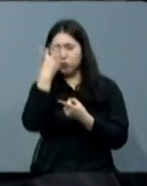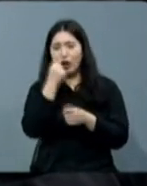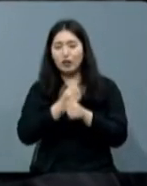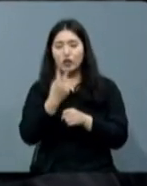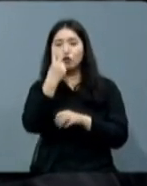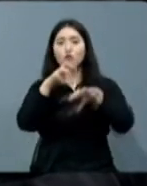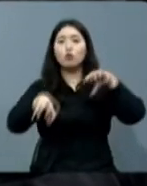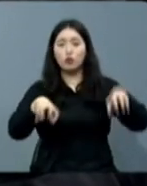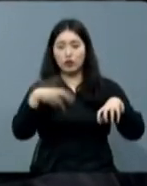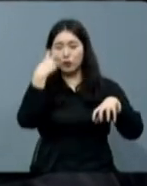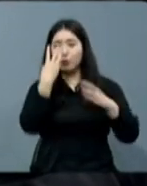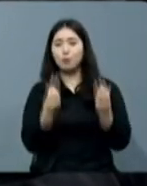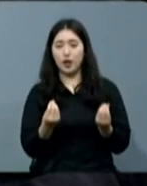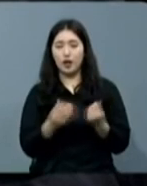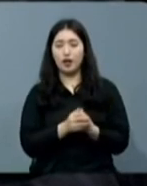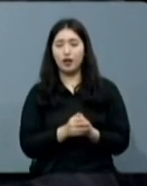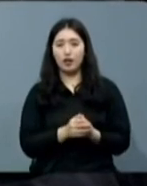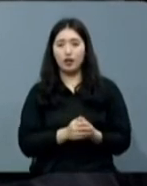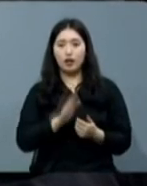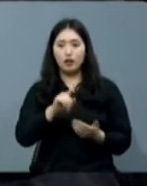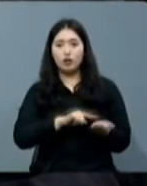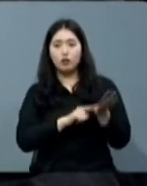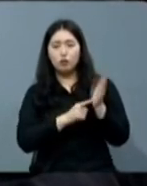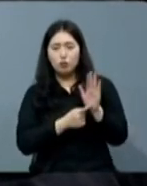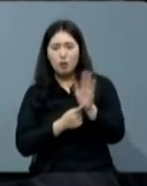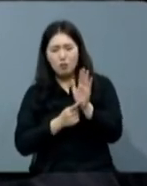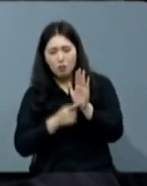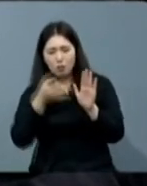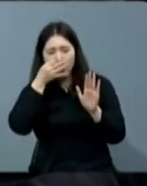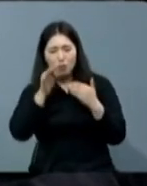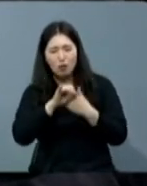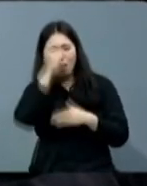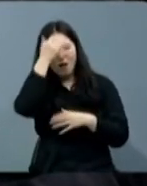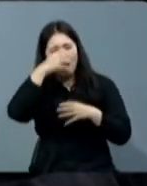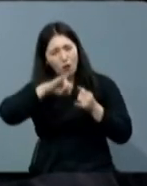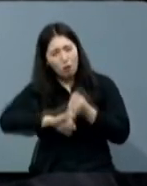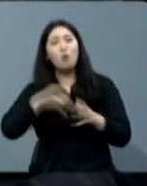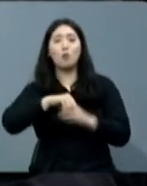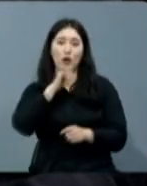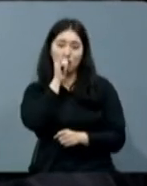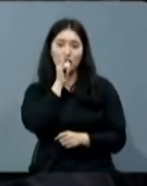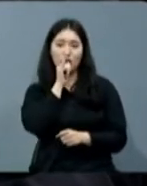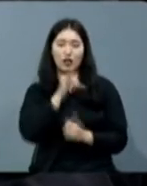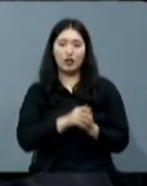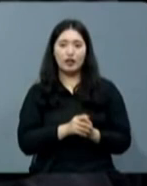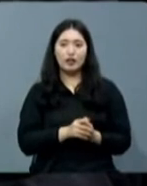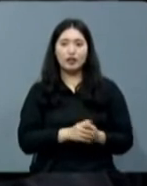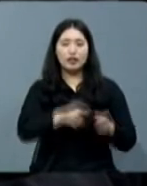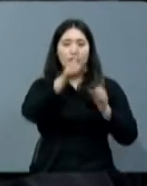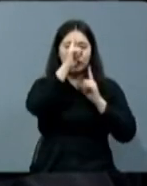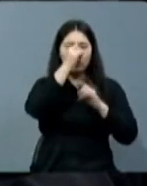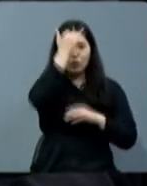군데서 했어요. 요즘 발표되는 데는 다 도덕성 조사를 해요. 이재명 도덕성